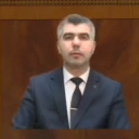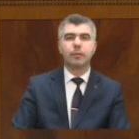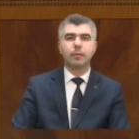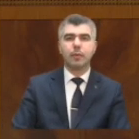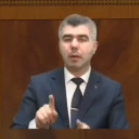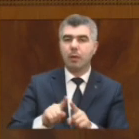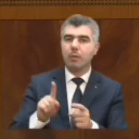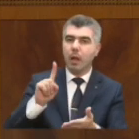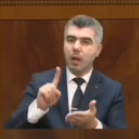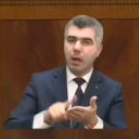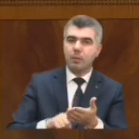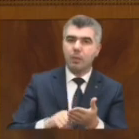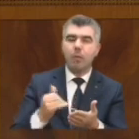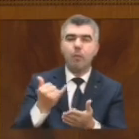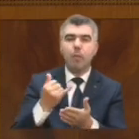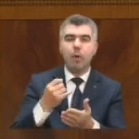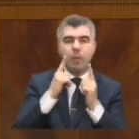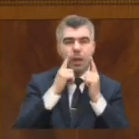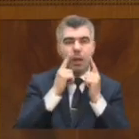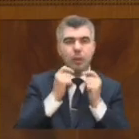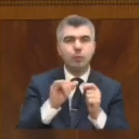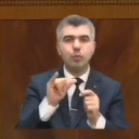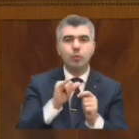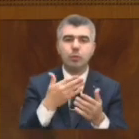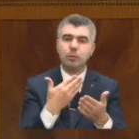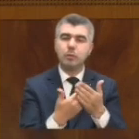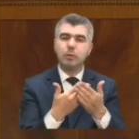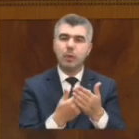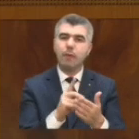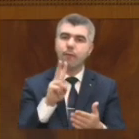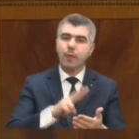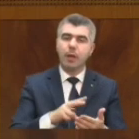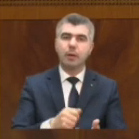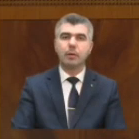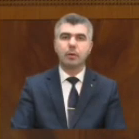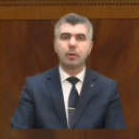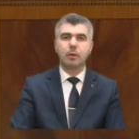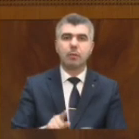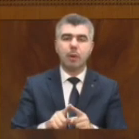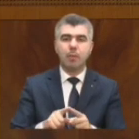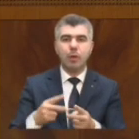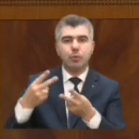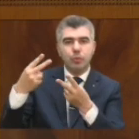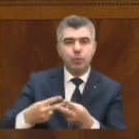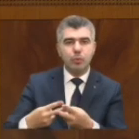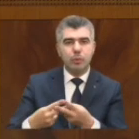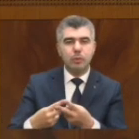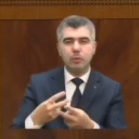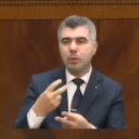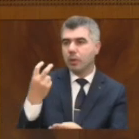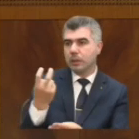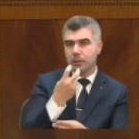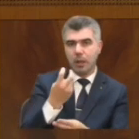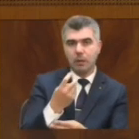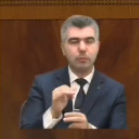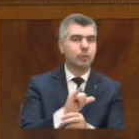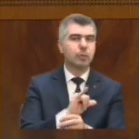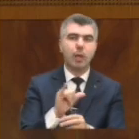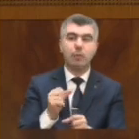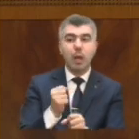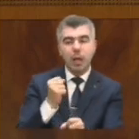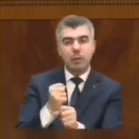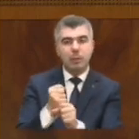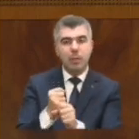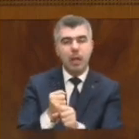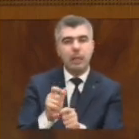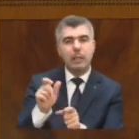اساسي بالنسبه لنا. خصنا نشوفوا ما هو موضوعي اللي اساسي، ماشي نجيو ندورو نتساراو، حنا جينا باش نخدموا وبغينا ان الناس